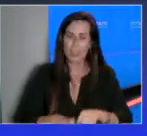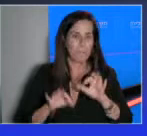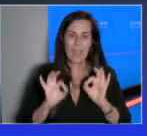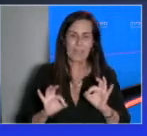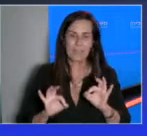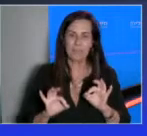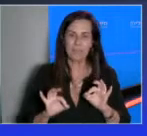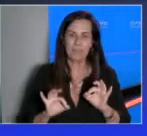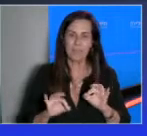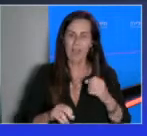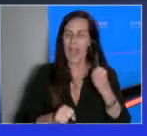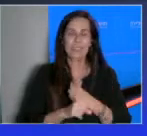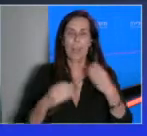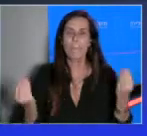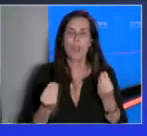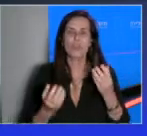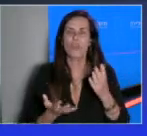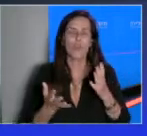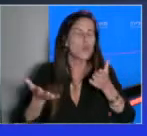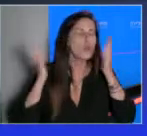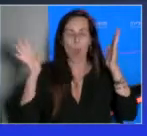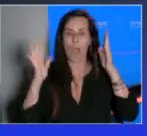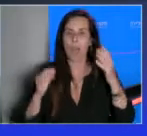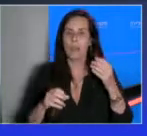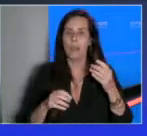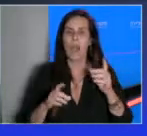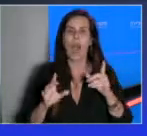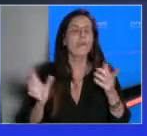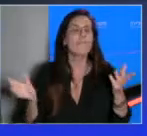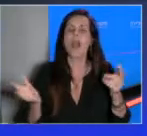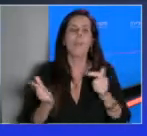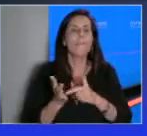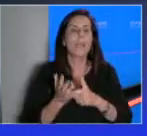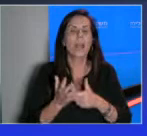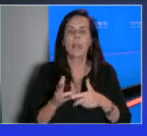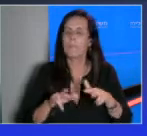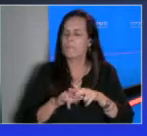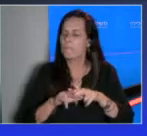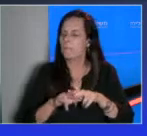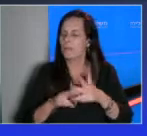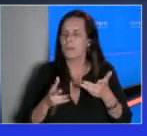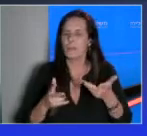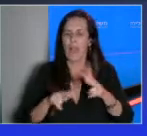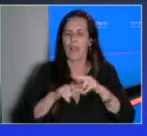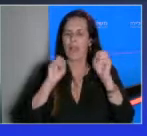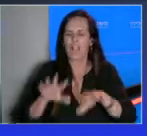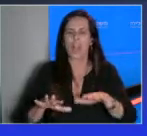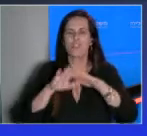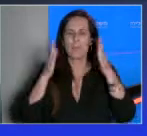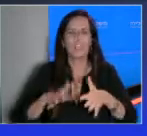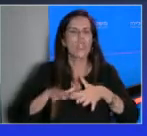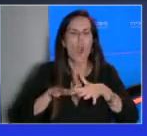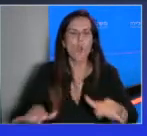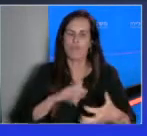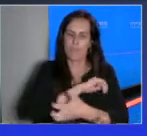בעצם עשה מעשה שהוא מחריד, אבל מעשה שהוא סופני כתוצאה מהפקרה ממסדית,